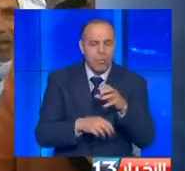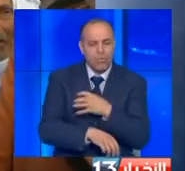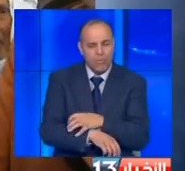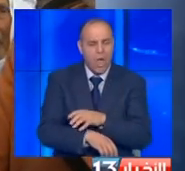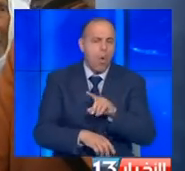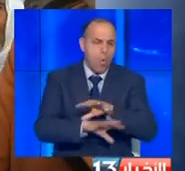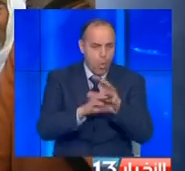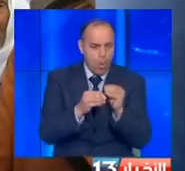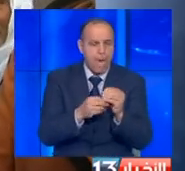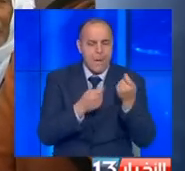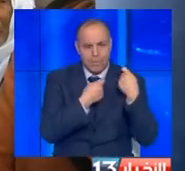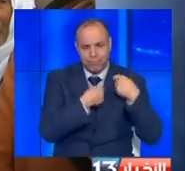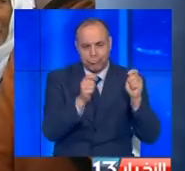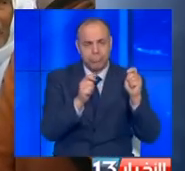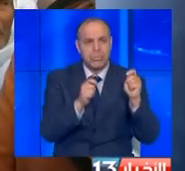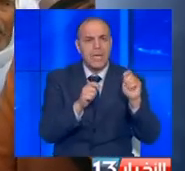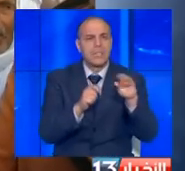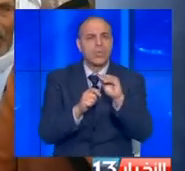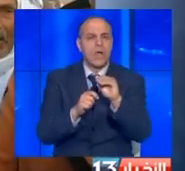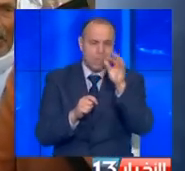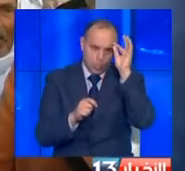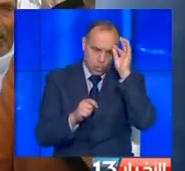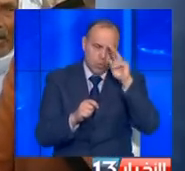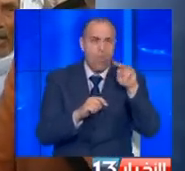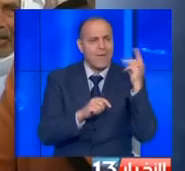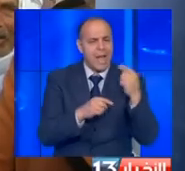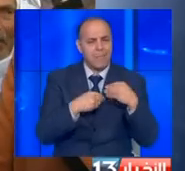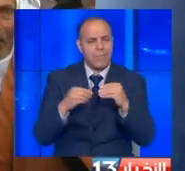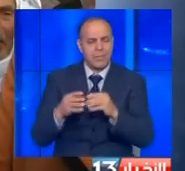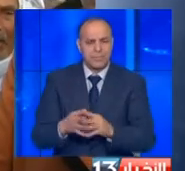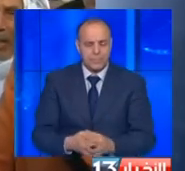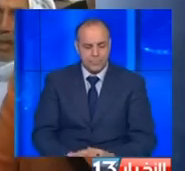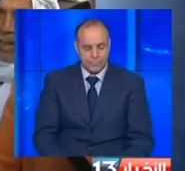وسيتم الترويج المنتوج في الاسواق المحليه التي ولاحياء